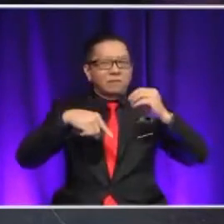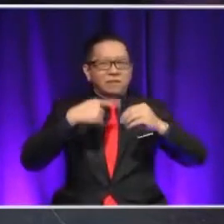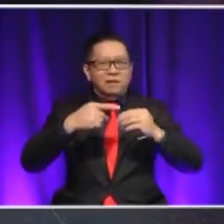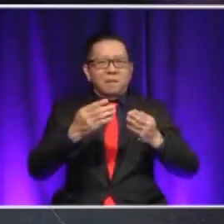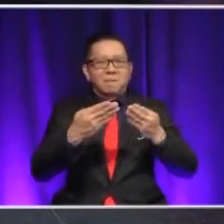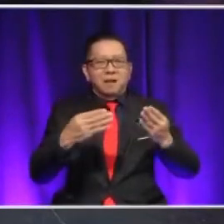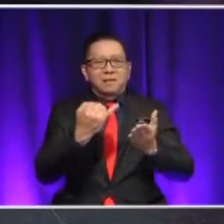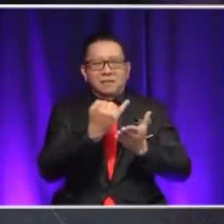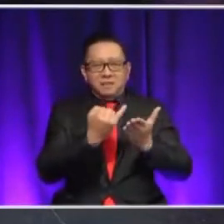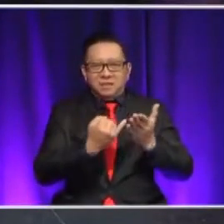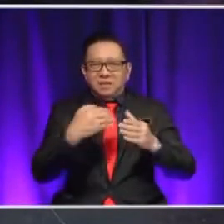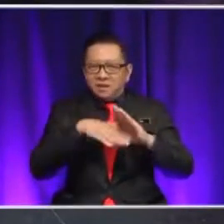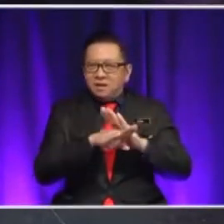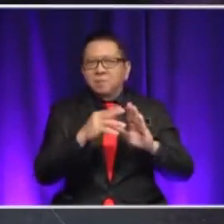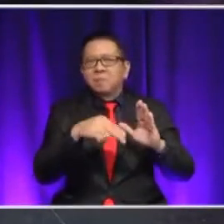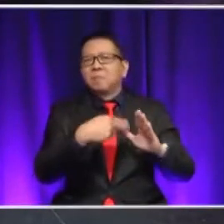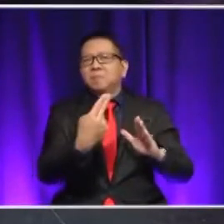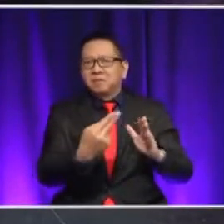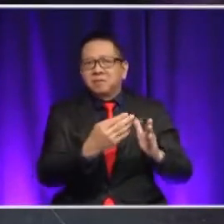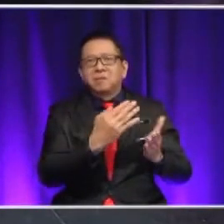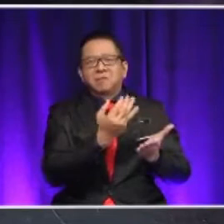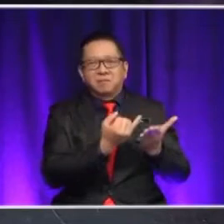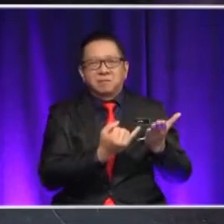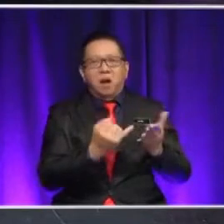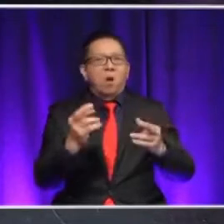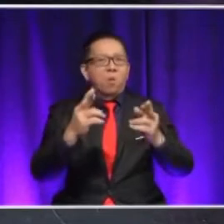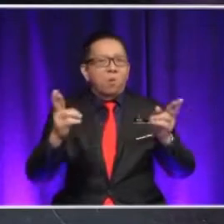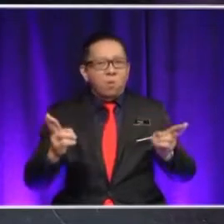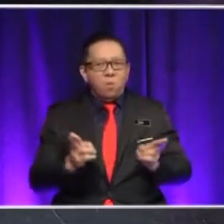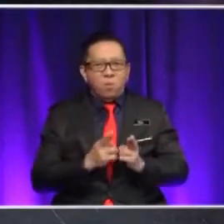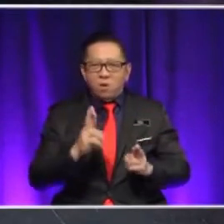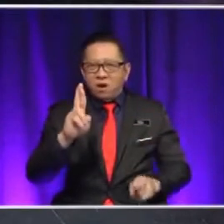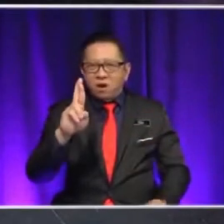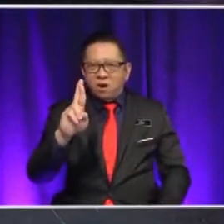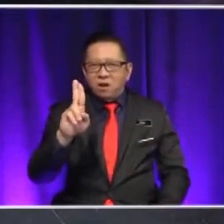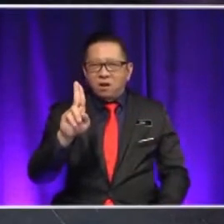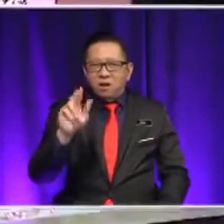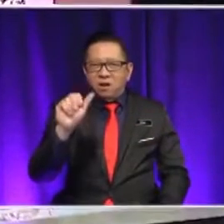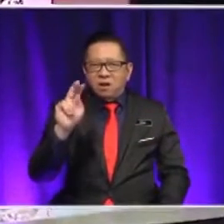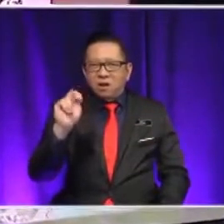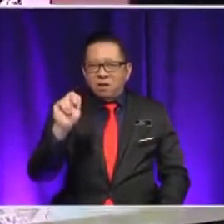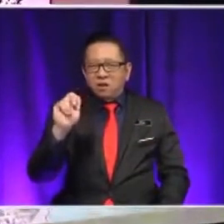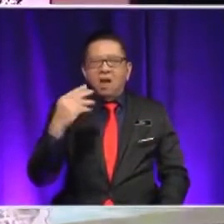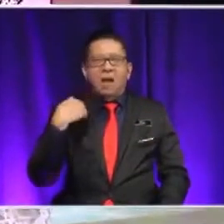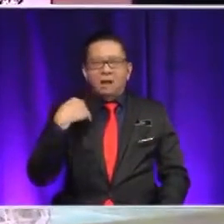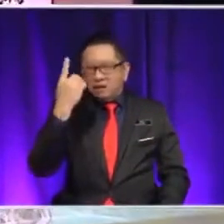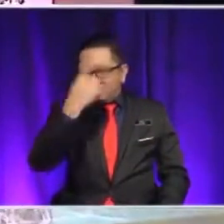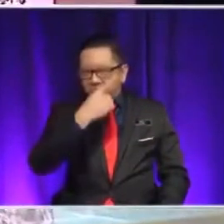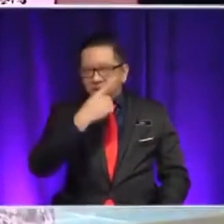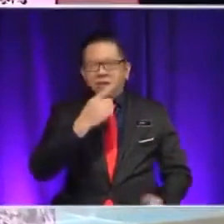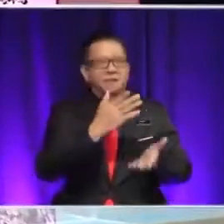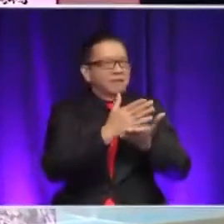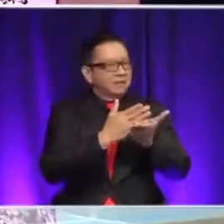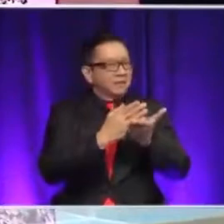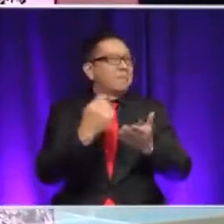dalam keadaan okelah rotating oke sini ialah ruang Oke kita tengok ada ruang hadapan ruang tengah dan ruang